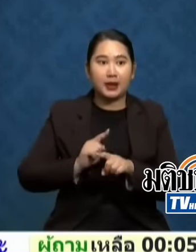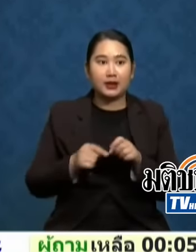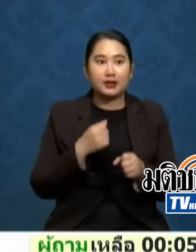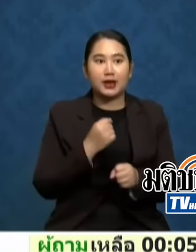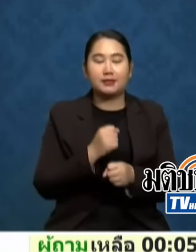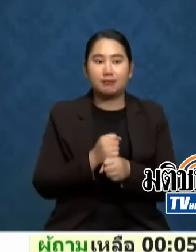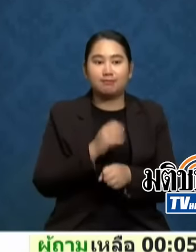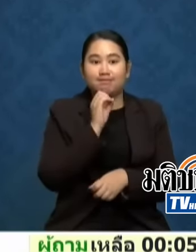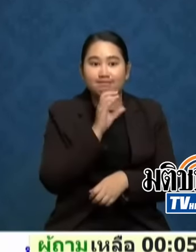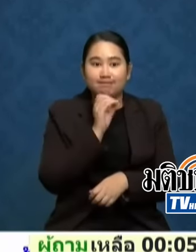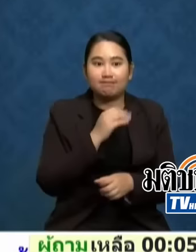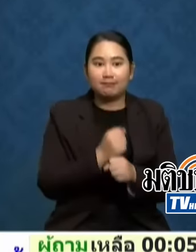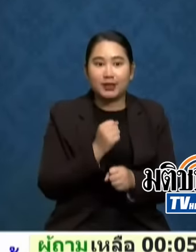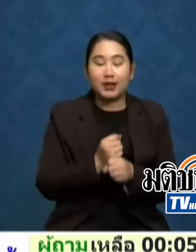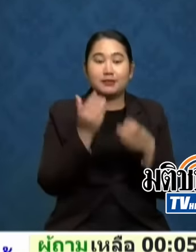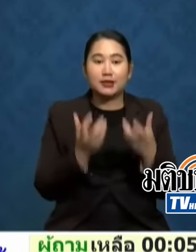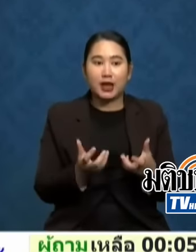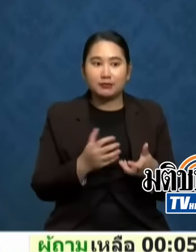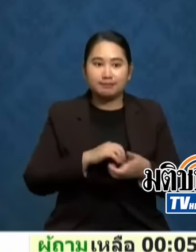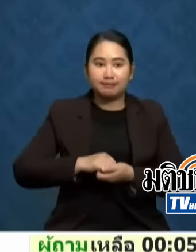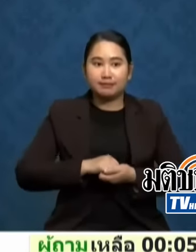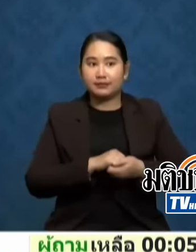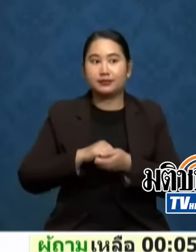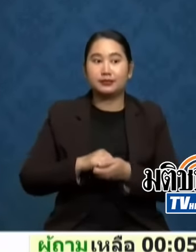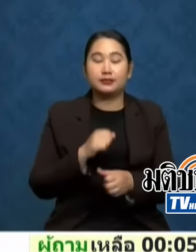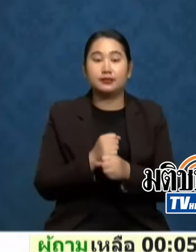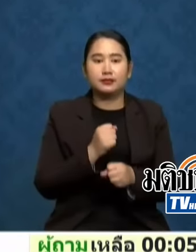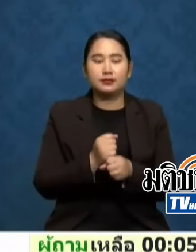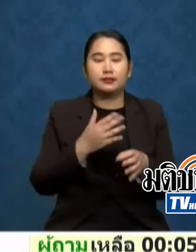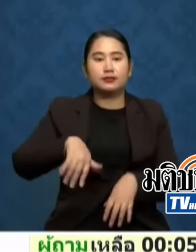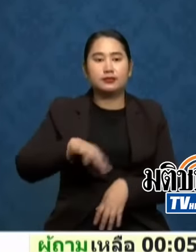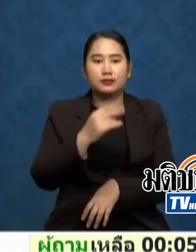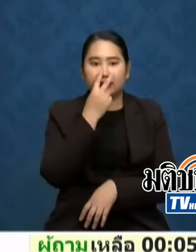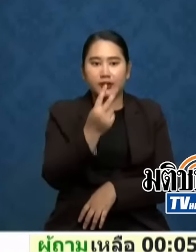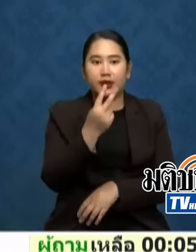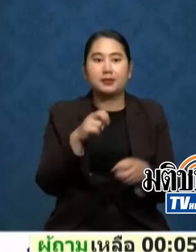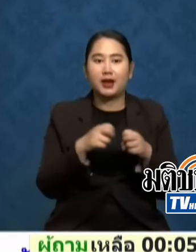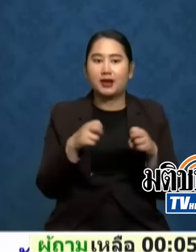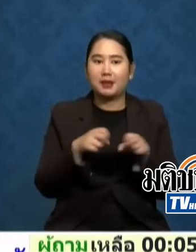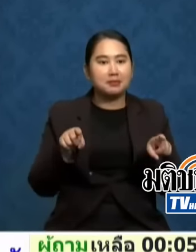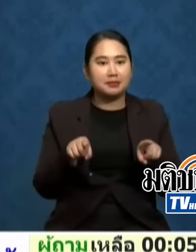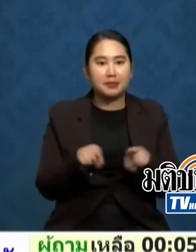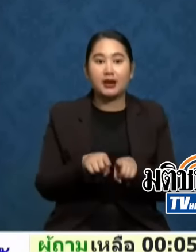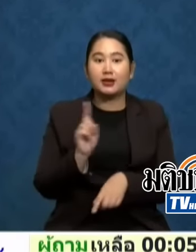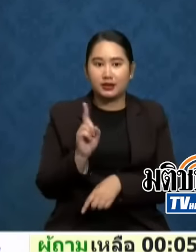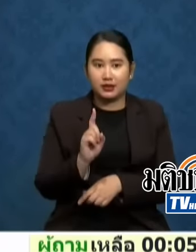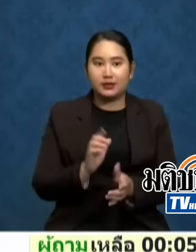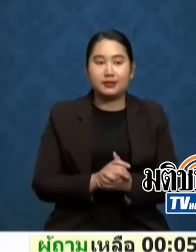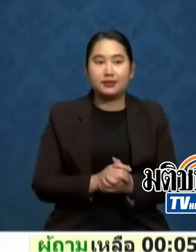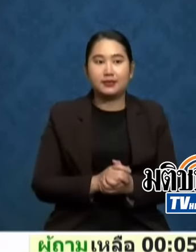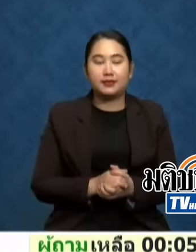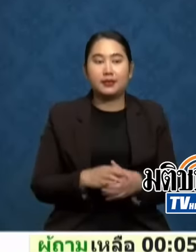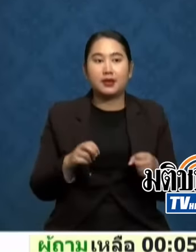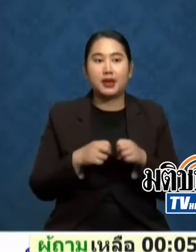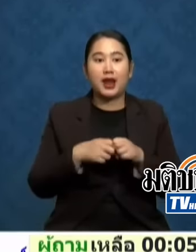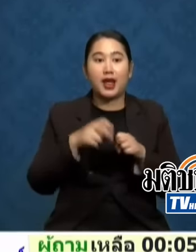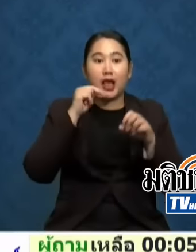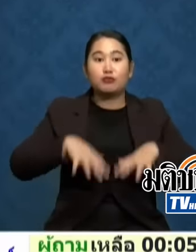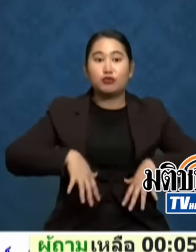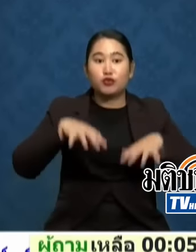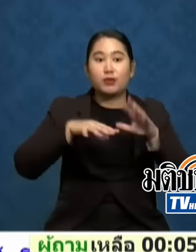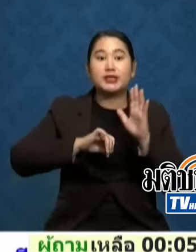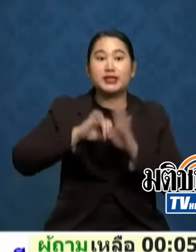ขังขันแข็งทำงานกันหนักมากๆแล้วสิ่งที่เราเห็นกันมาปัญหาเดียวกันพร้อมกันเลยนั่นก็คือปัญหาของอุทกภัยที่เชียงใหม่ต